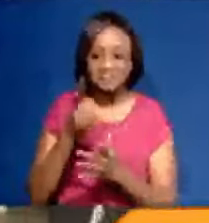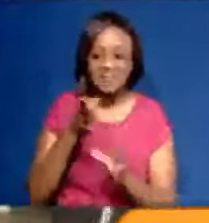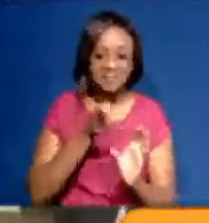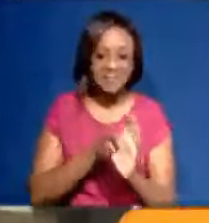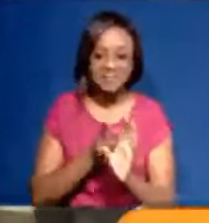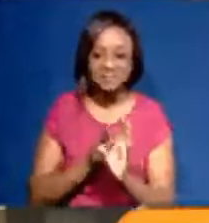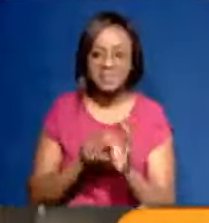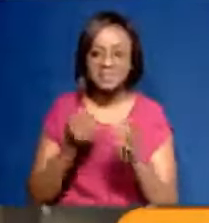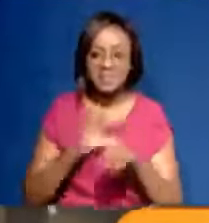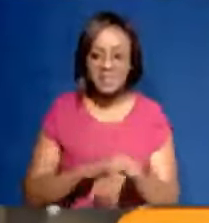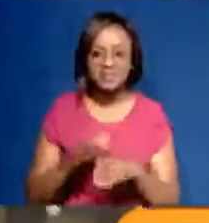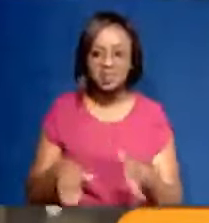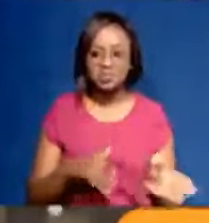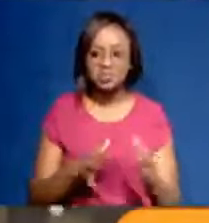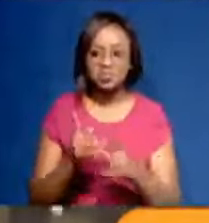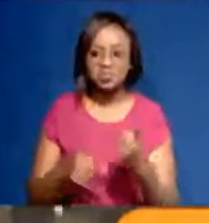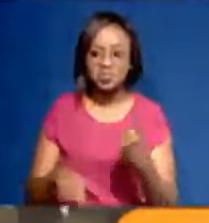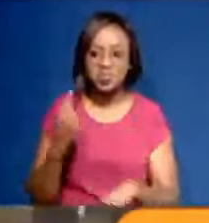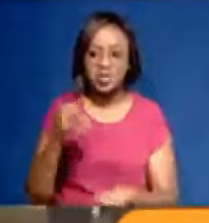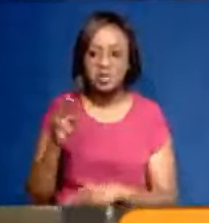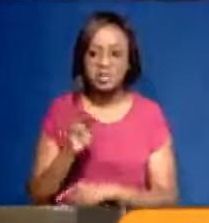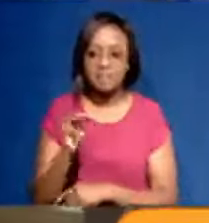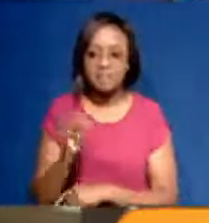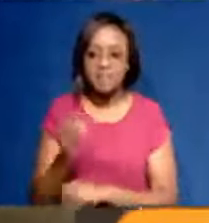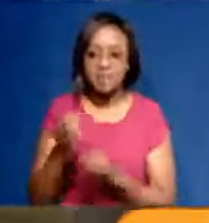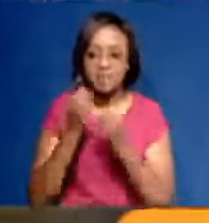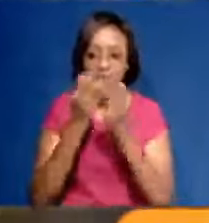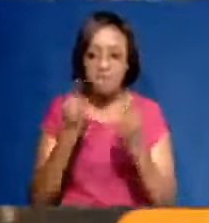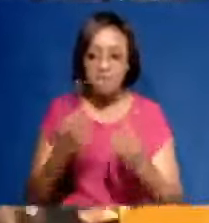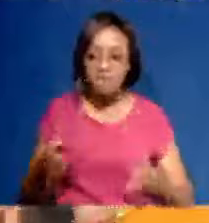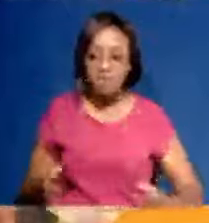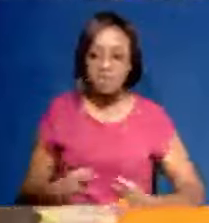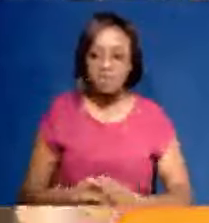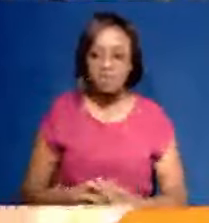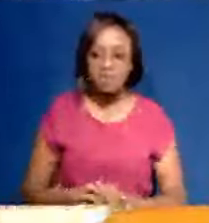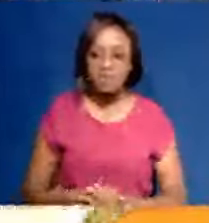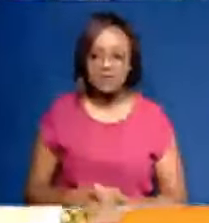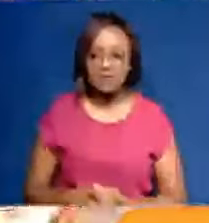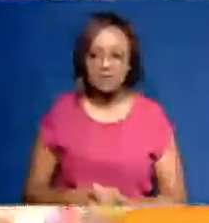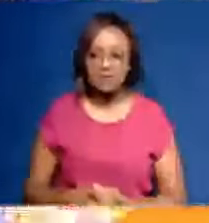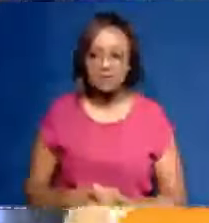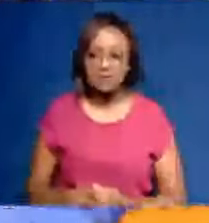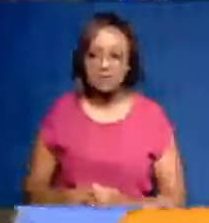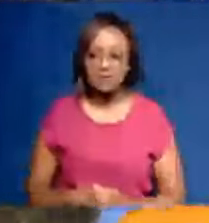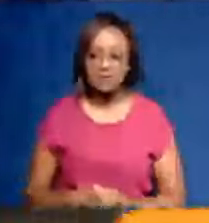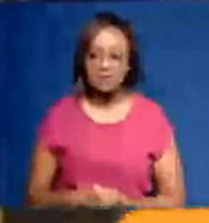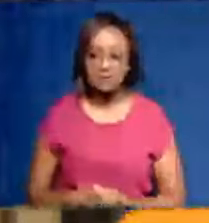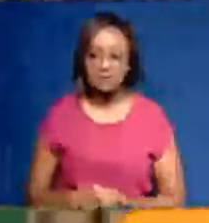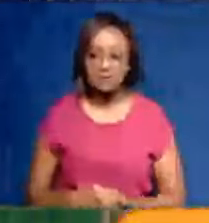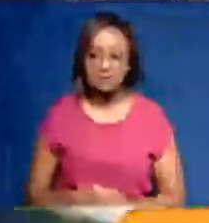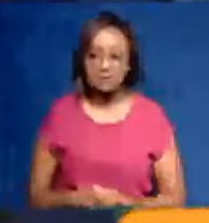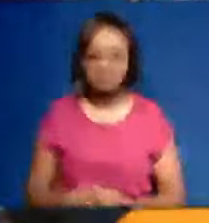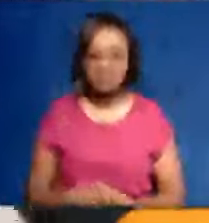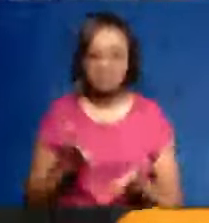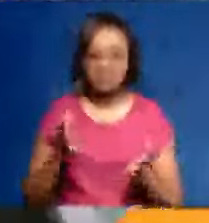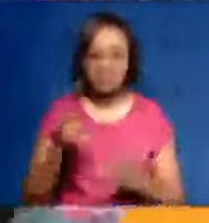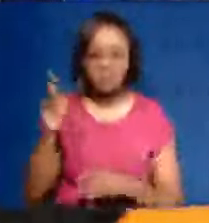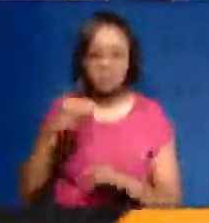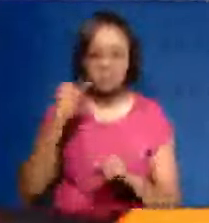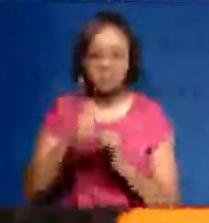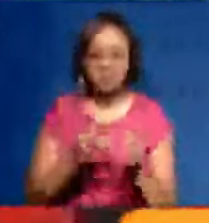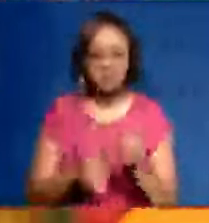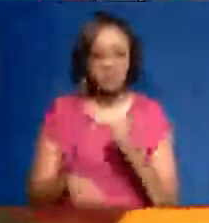ya kushindia mamilioni ya pesa. Kumekuwa na washindi wengi, wakiwemo washindi wa kila wiki, kila mwezi, na sasa mshindi wa